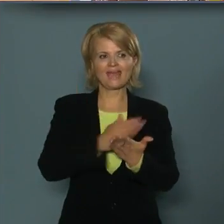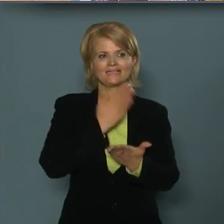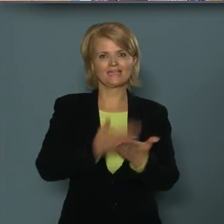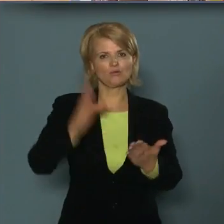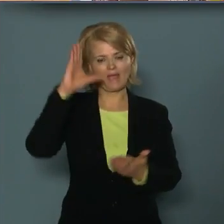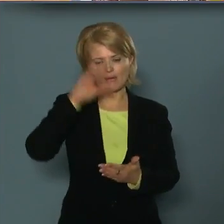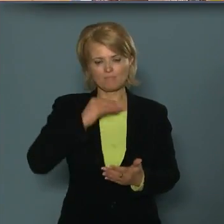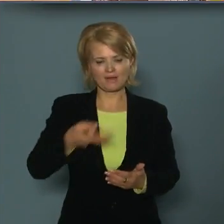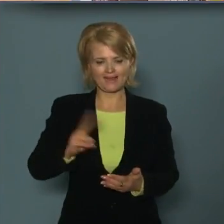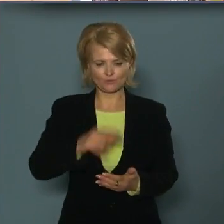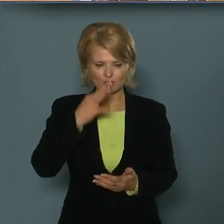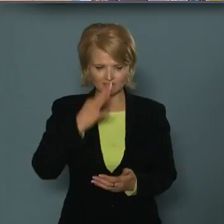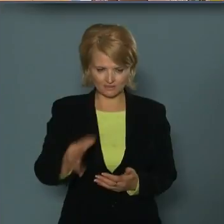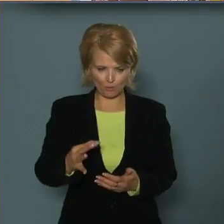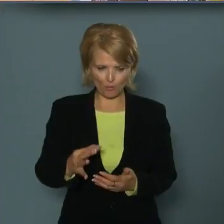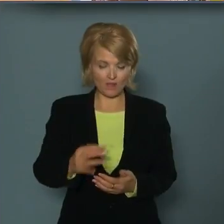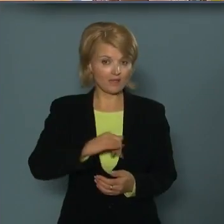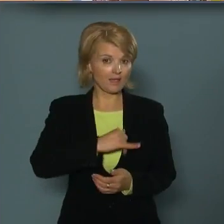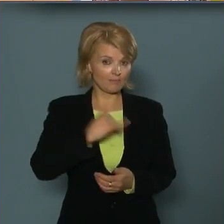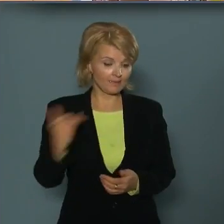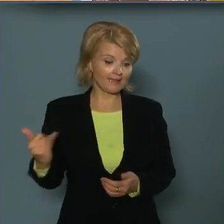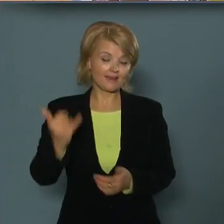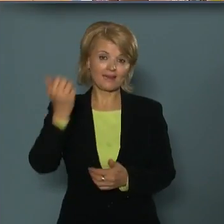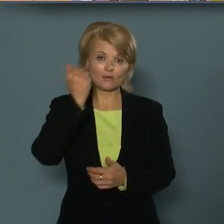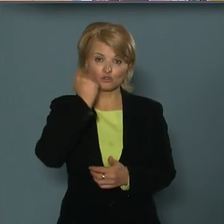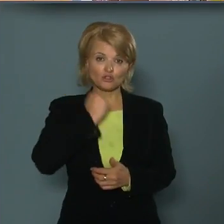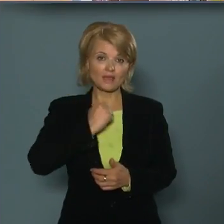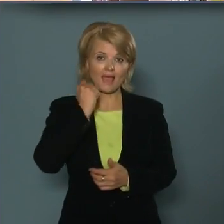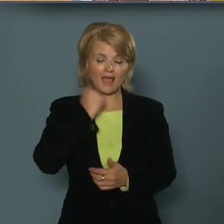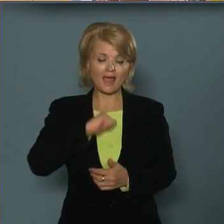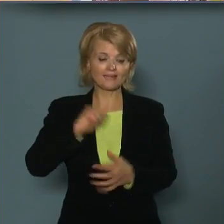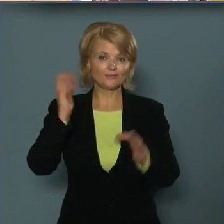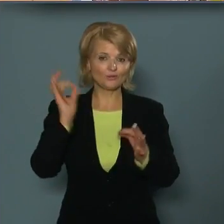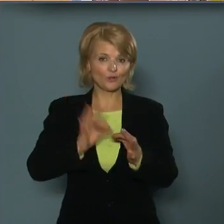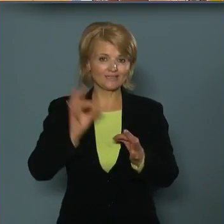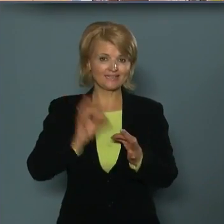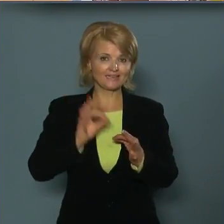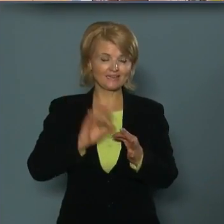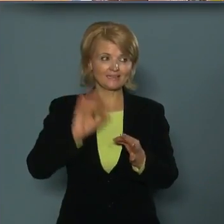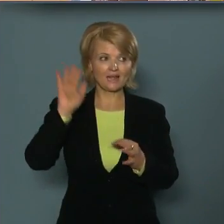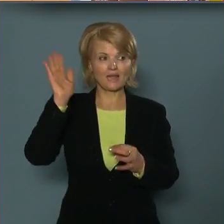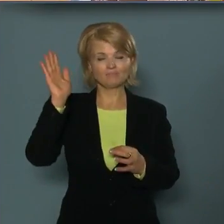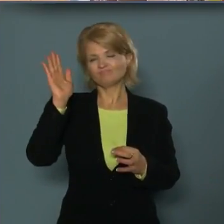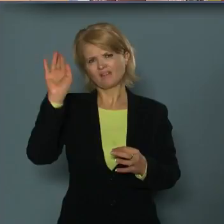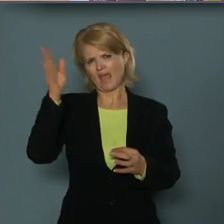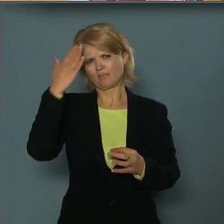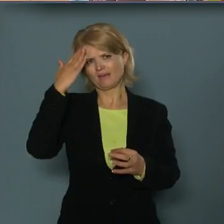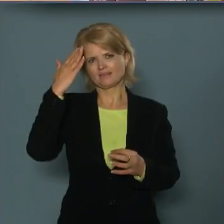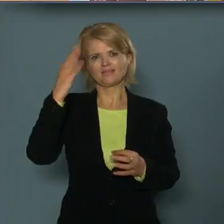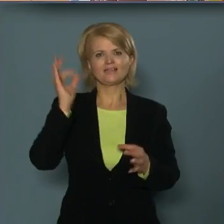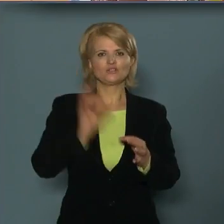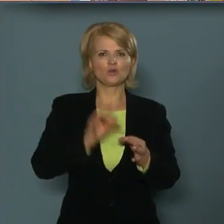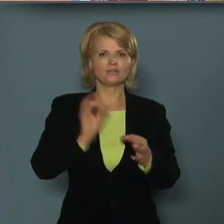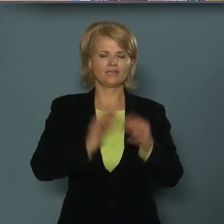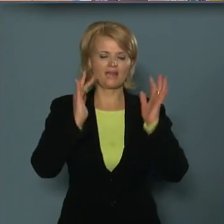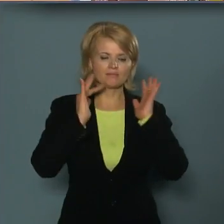általában. És mindenkinek a saját történetét, emlékezetes történetét